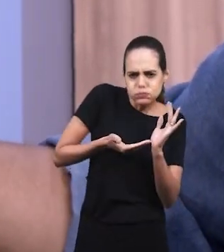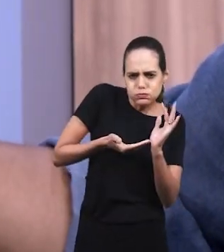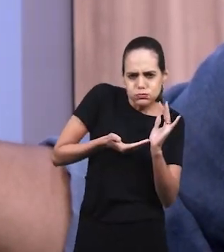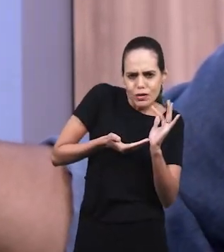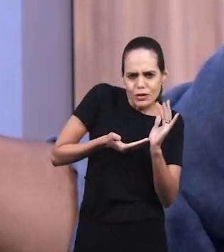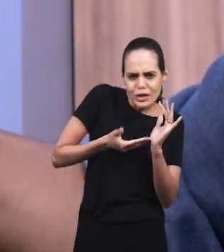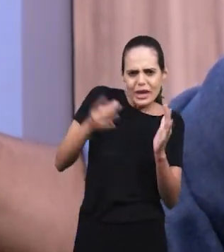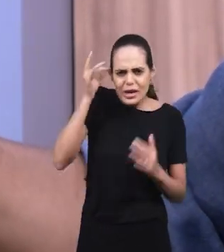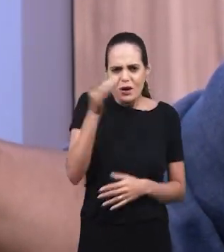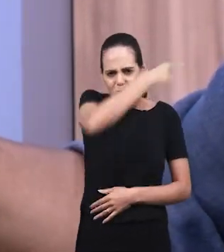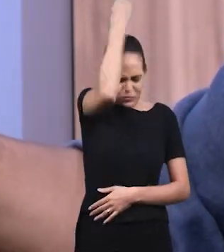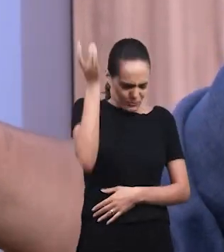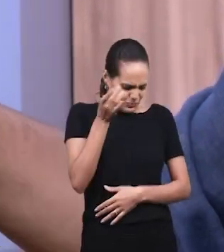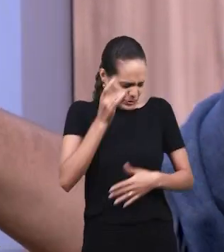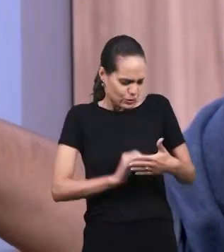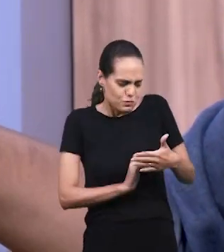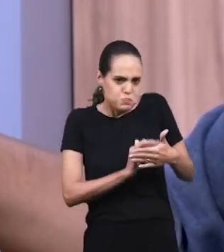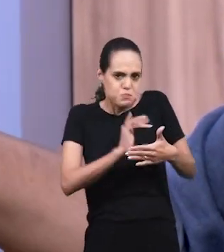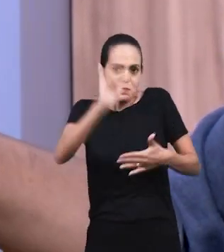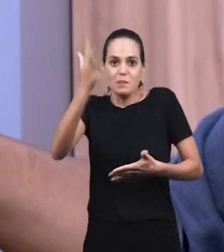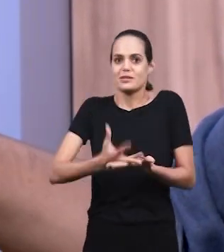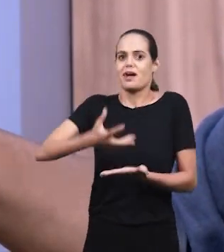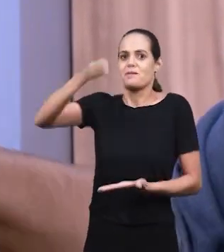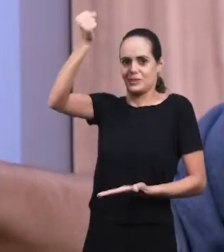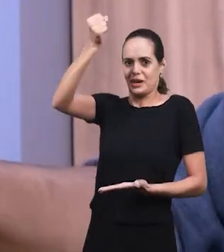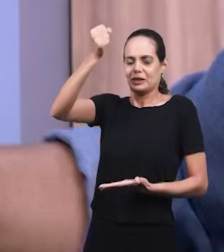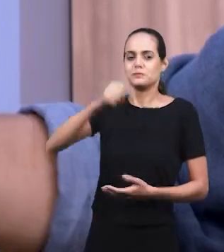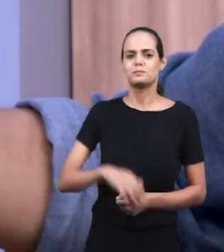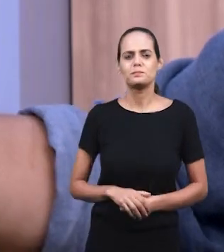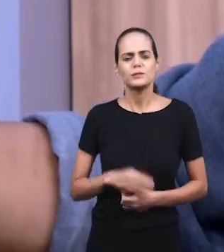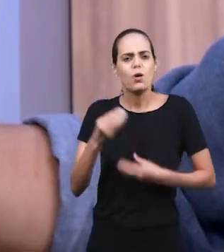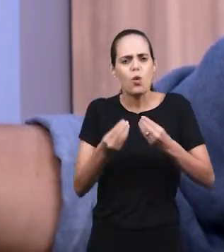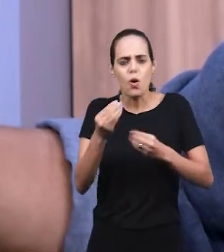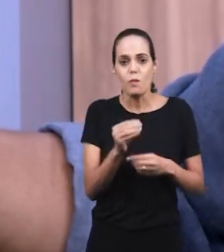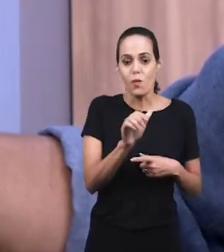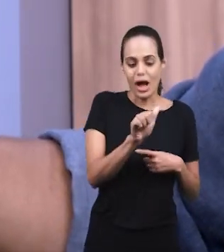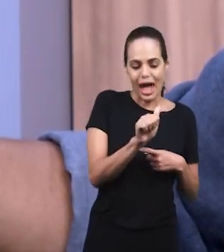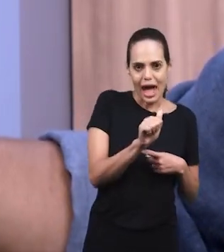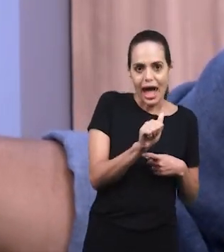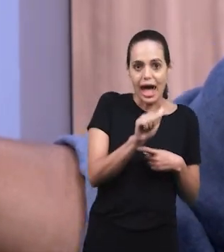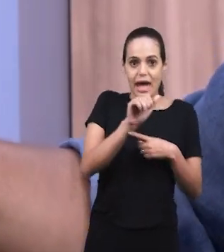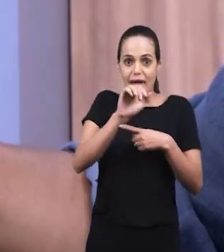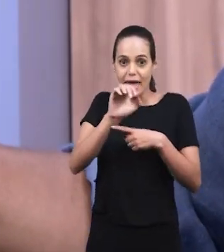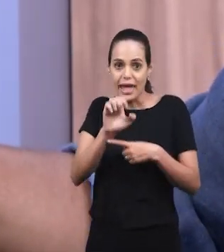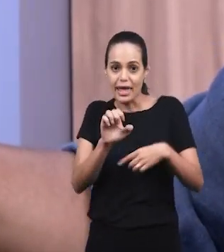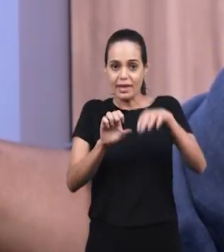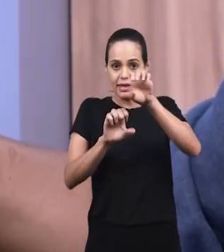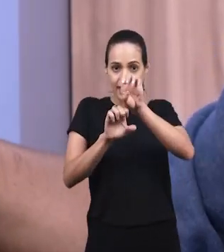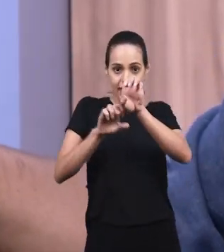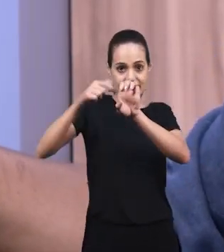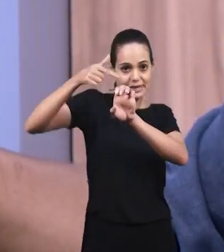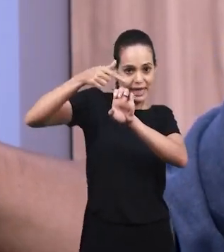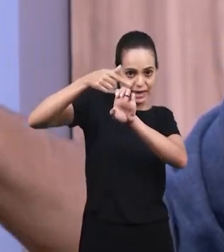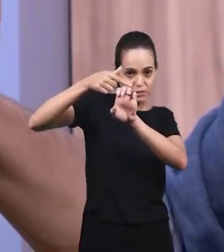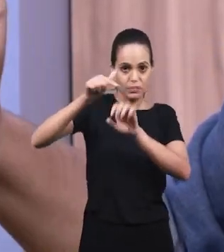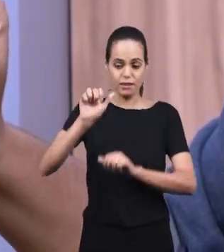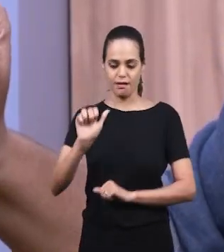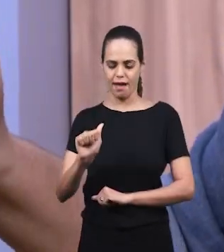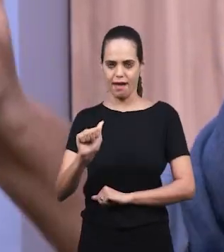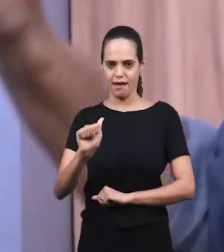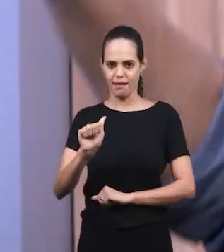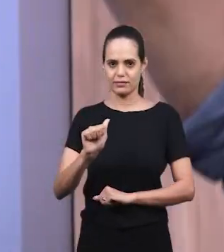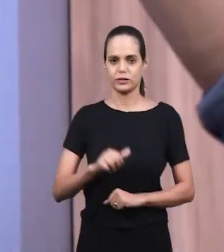Candeia com fogo pronta pra subir. A, E septième, A. Sete,